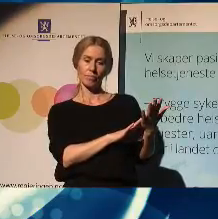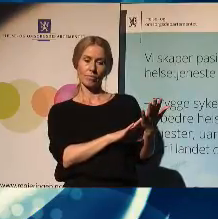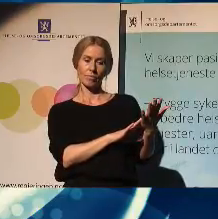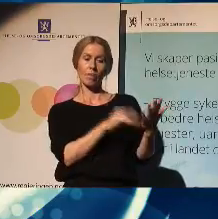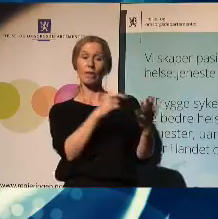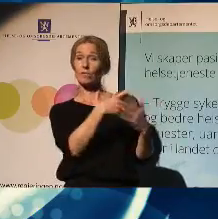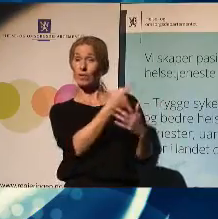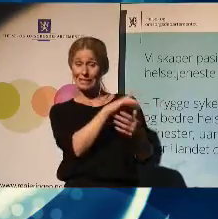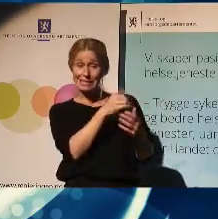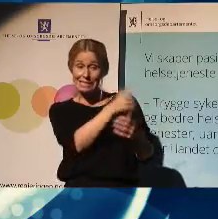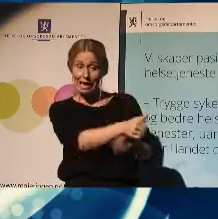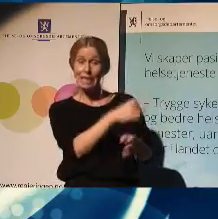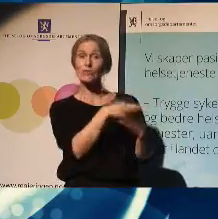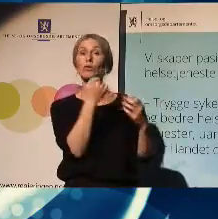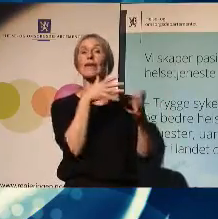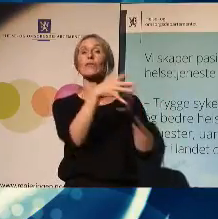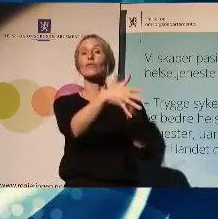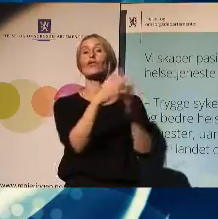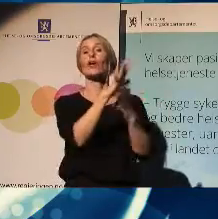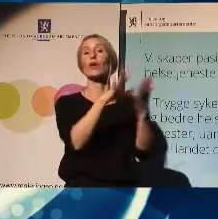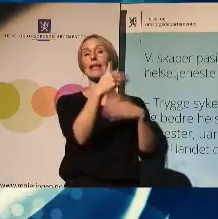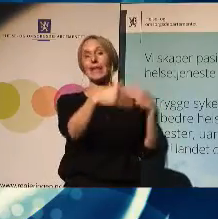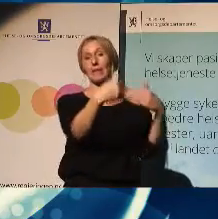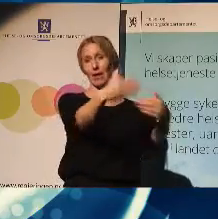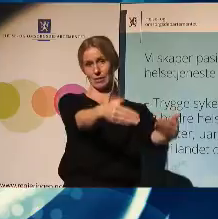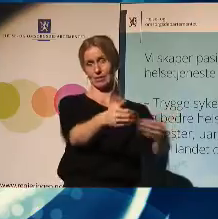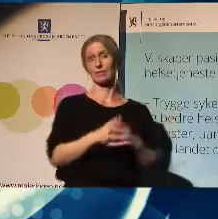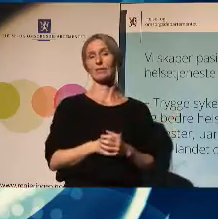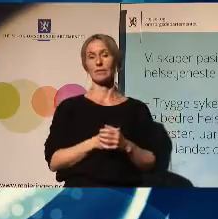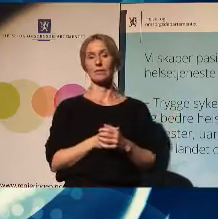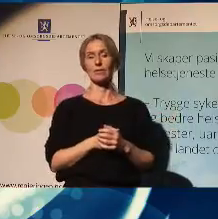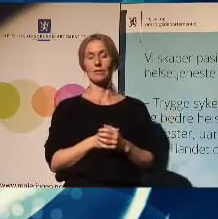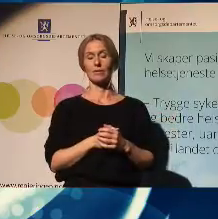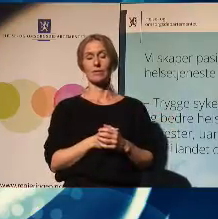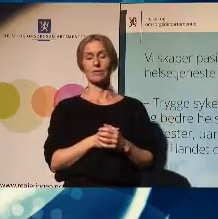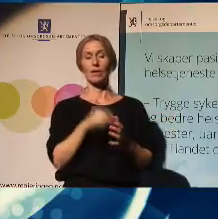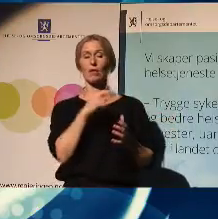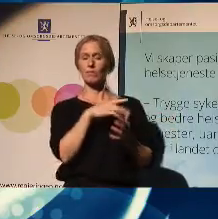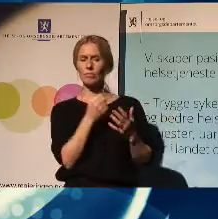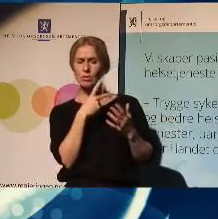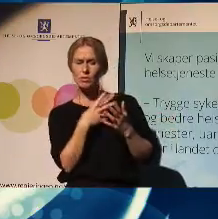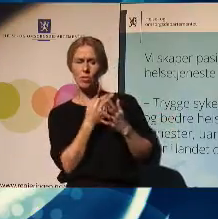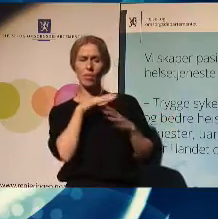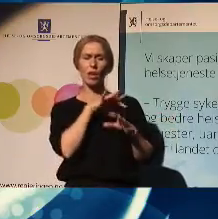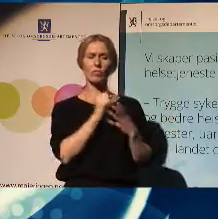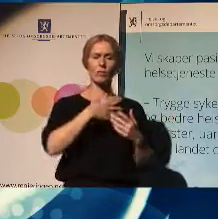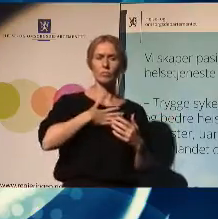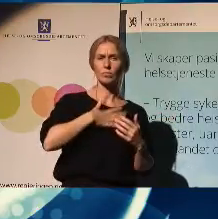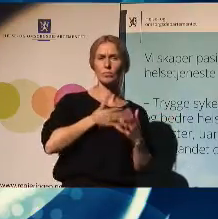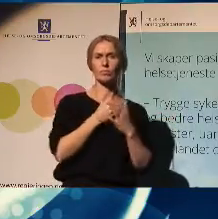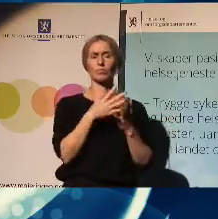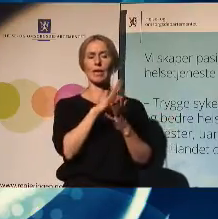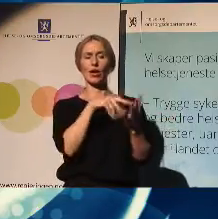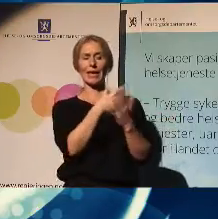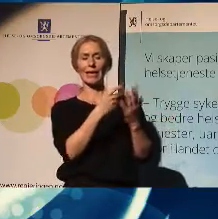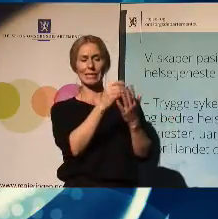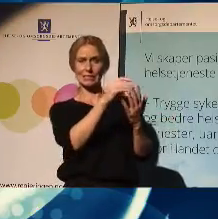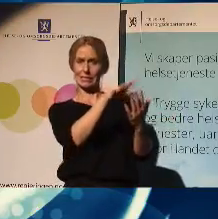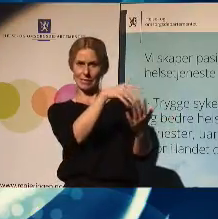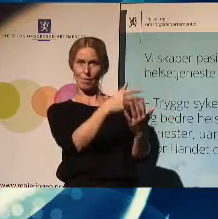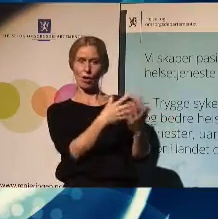selv etterpå. De følges tett opp i starten for å sikre at de opplever å være komfortabel med kartleggingsskjemaet og spørsmålet